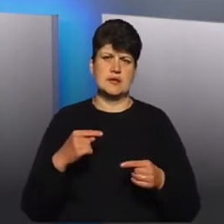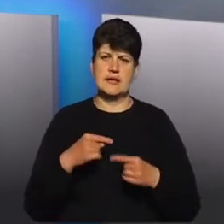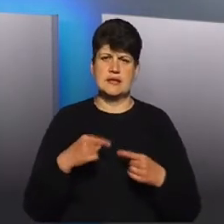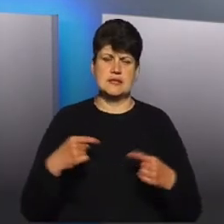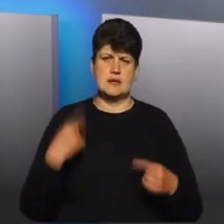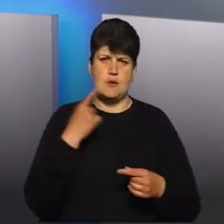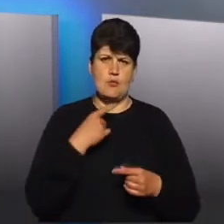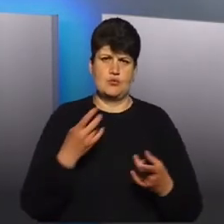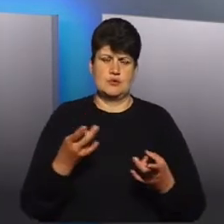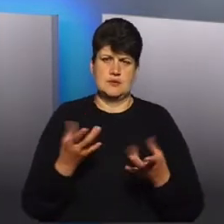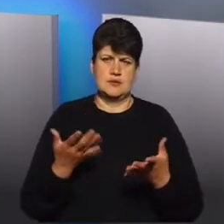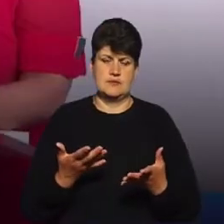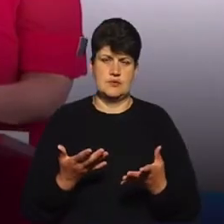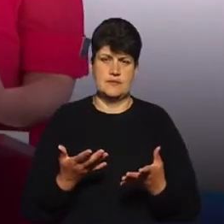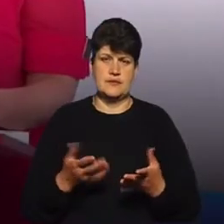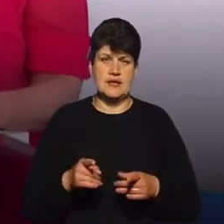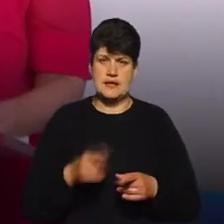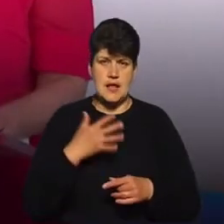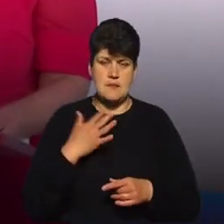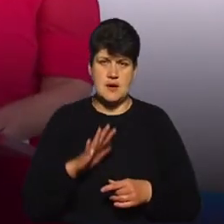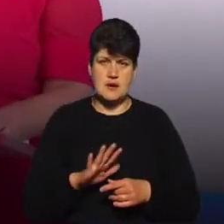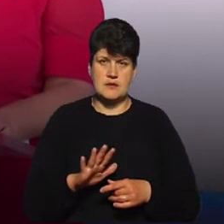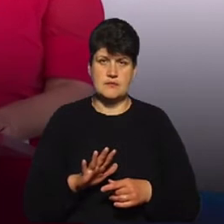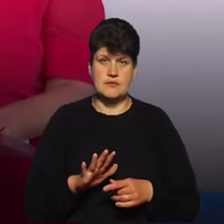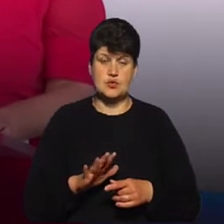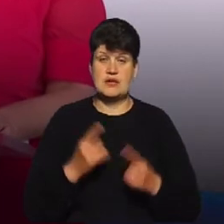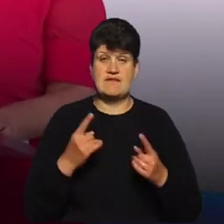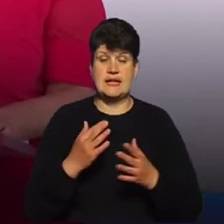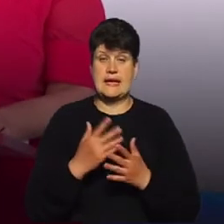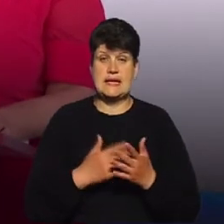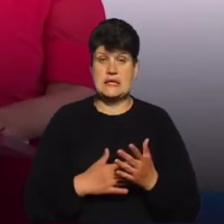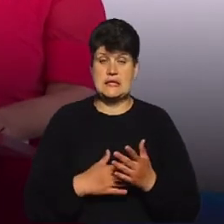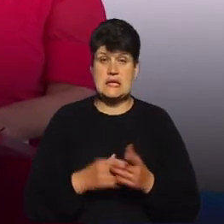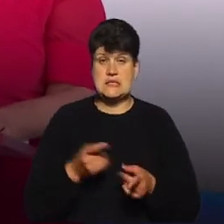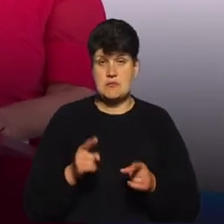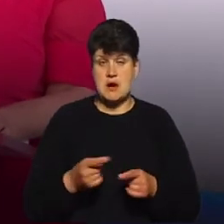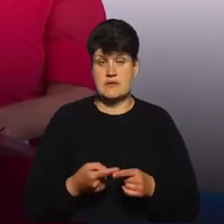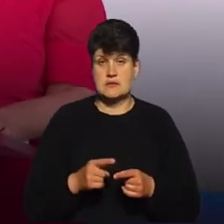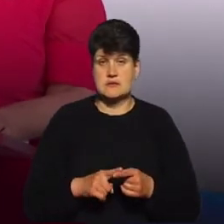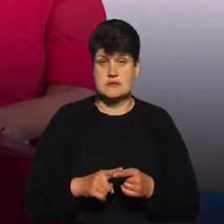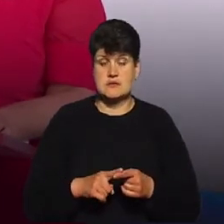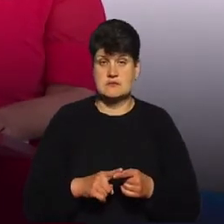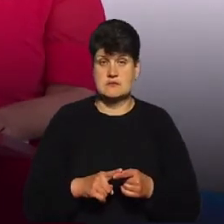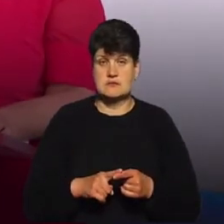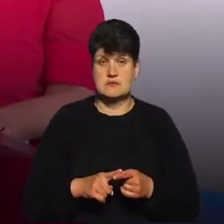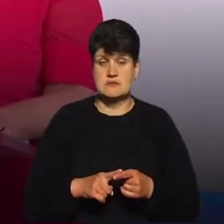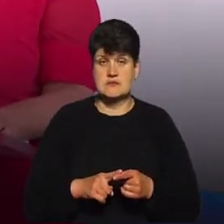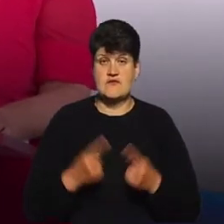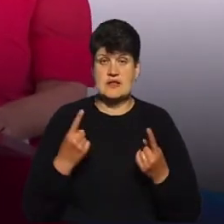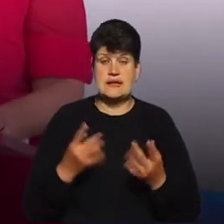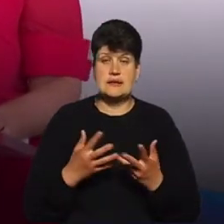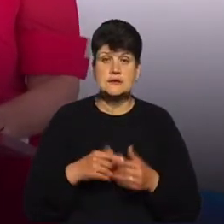їх не так вже й багато, не вистачає. Не така велика кількість. Це насправді, як, скажімо, велика кількість туристів, а не велика